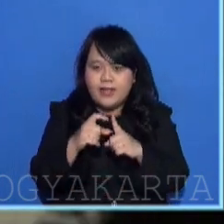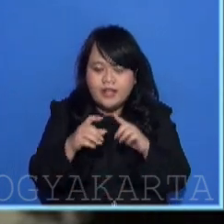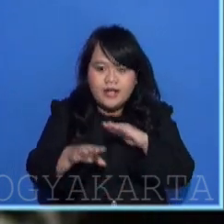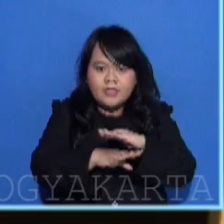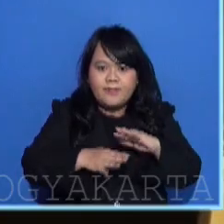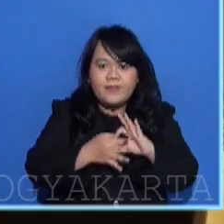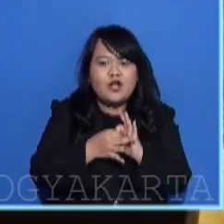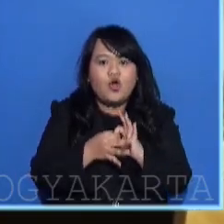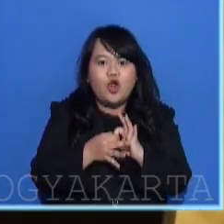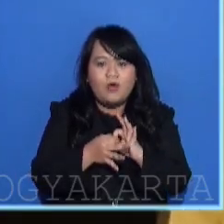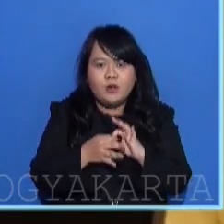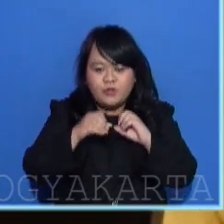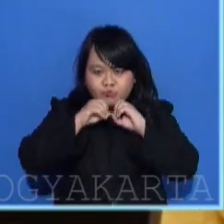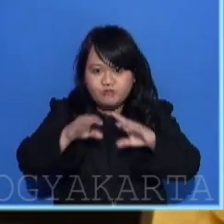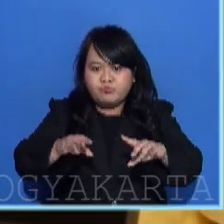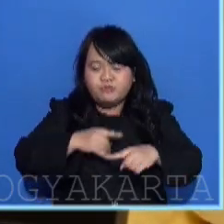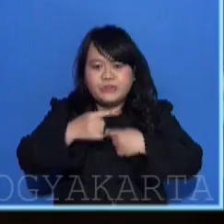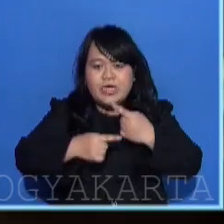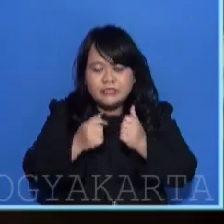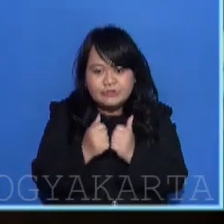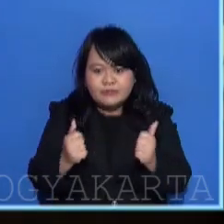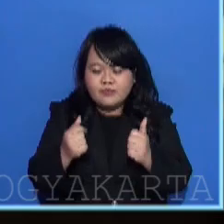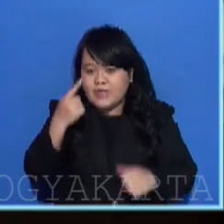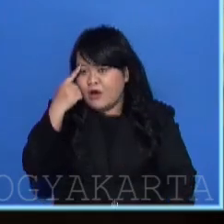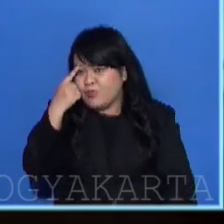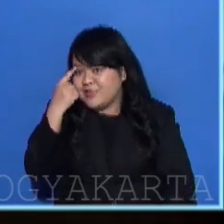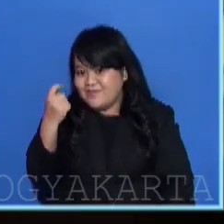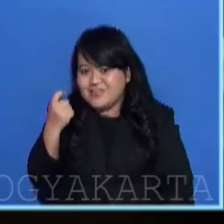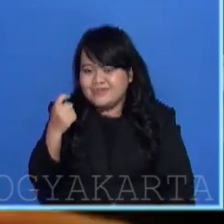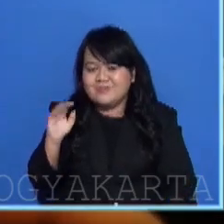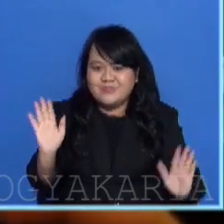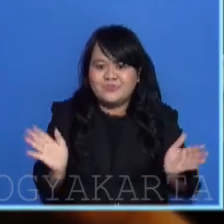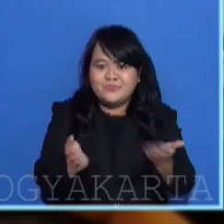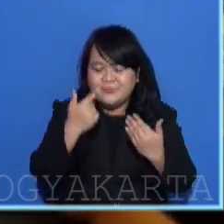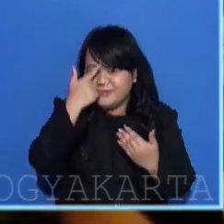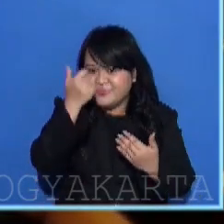berkolaborasi untuk menyampaikan narasi kearifan optimisme dan membangun kecerdasan bangsa